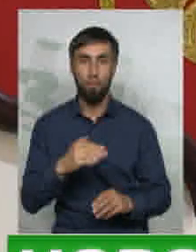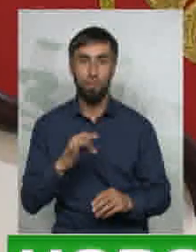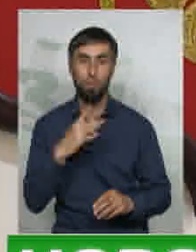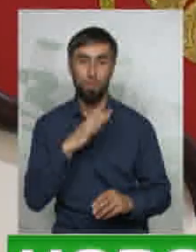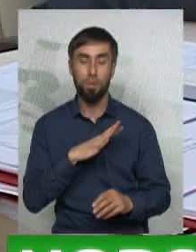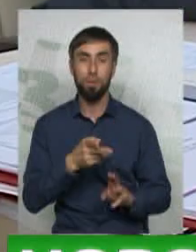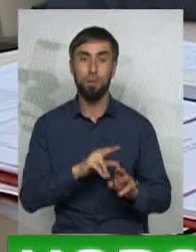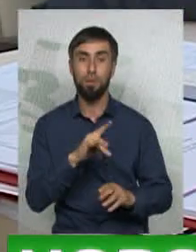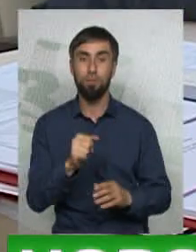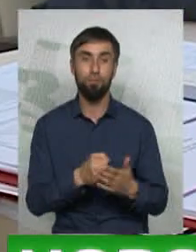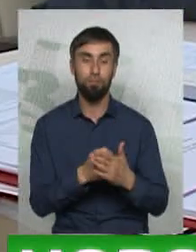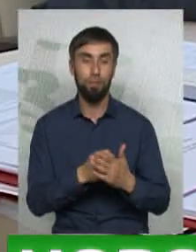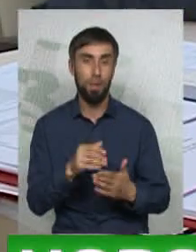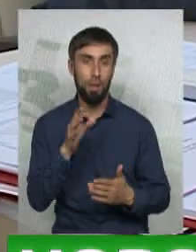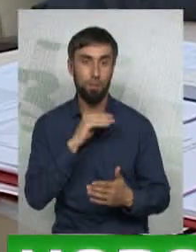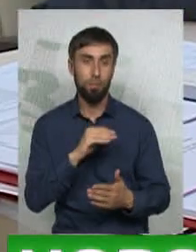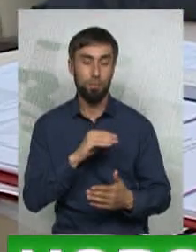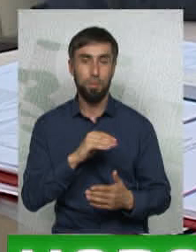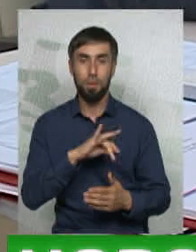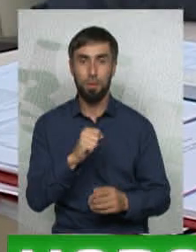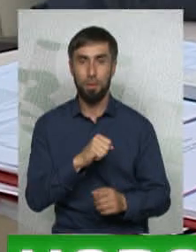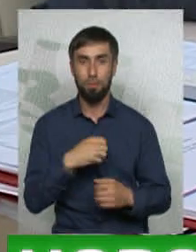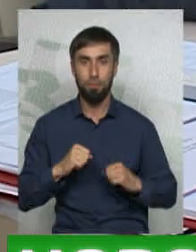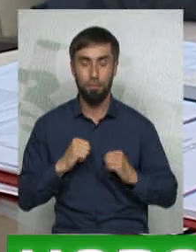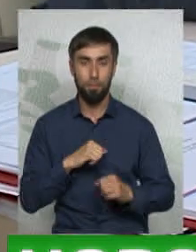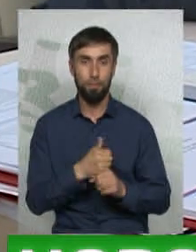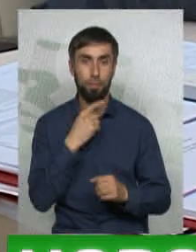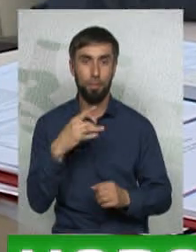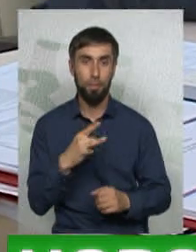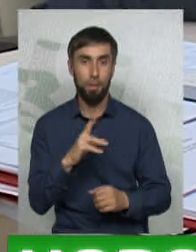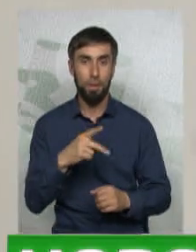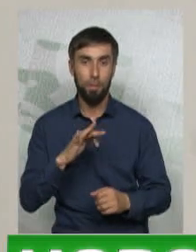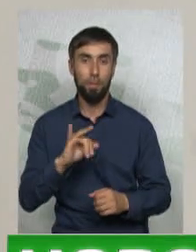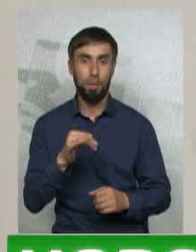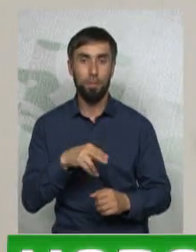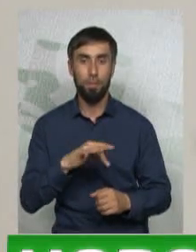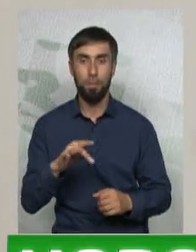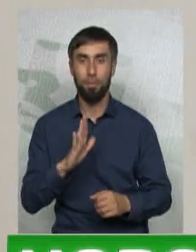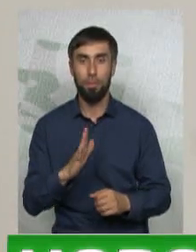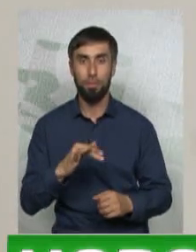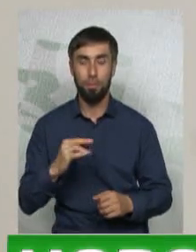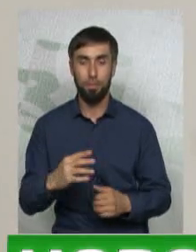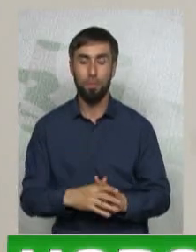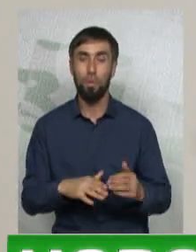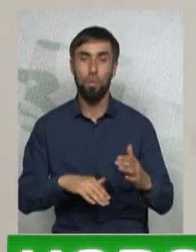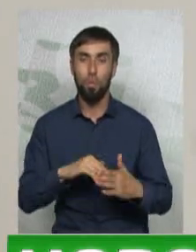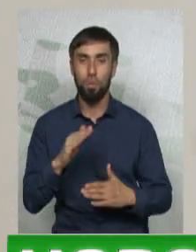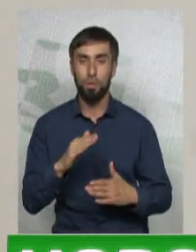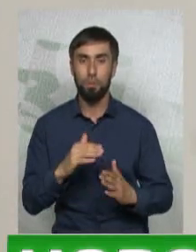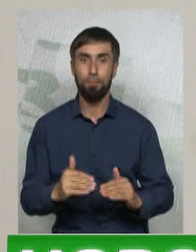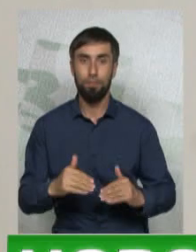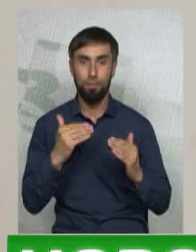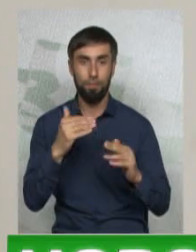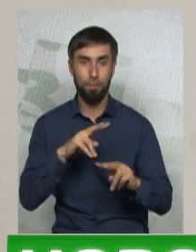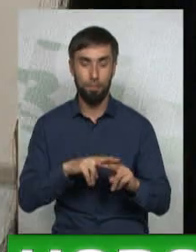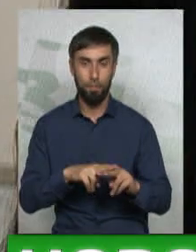основную роль в этом достижении сыграли старания главы Ингушетии Махмуда Али Калиматова и премьера Владимира Сластенина. Улучшение позиций региона